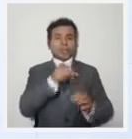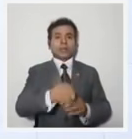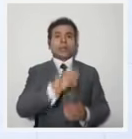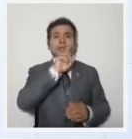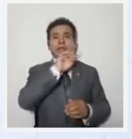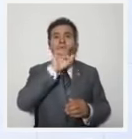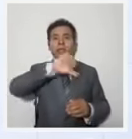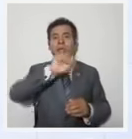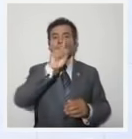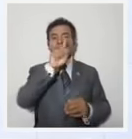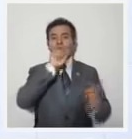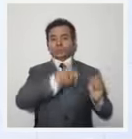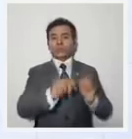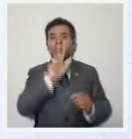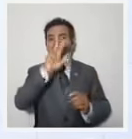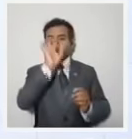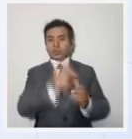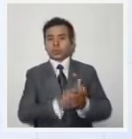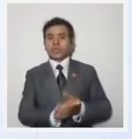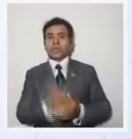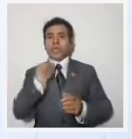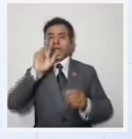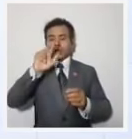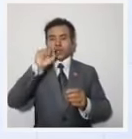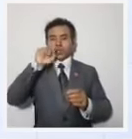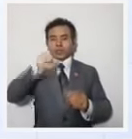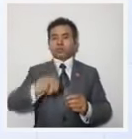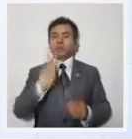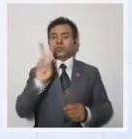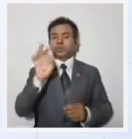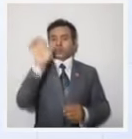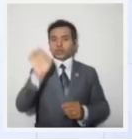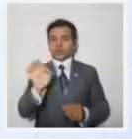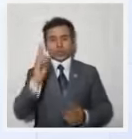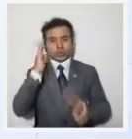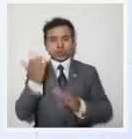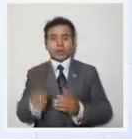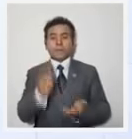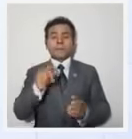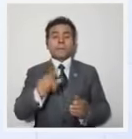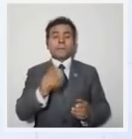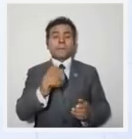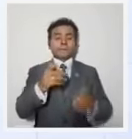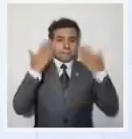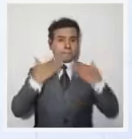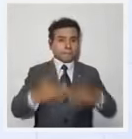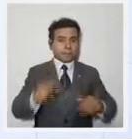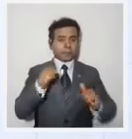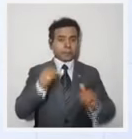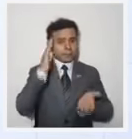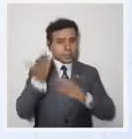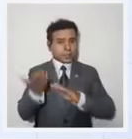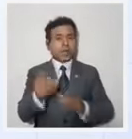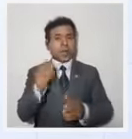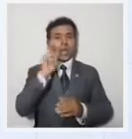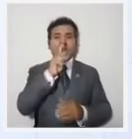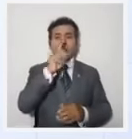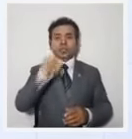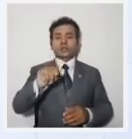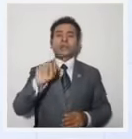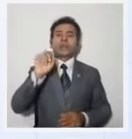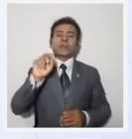হার 91.8% এবং মৃতের হার 8.2%। শনাক্ত